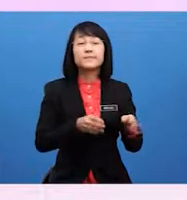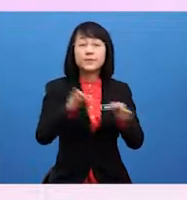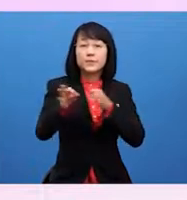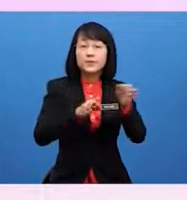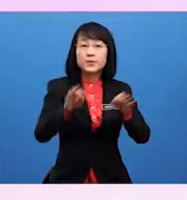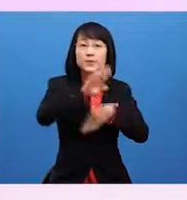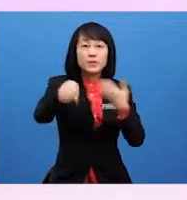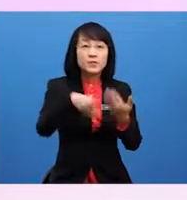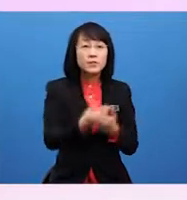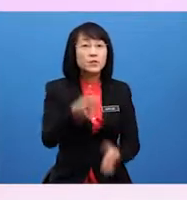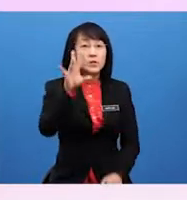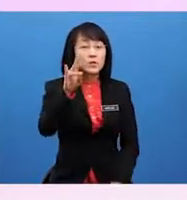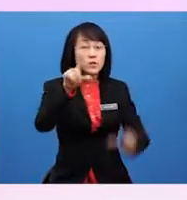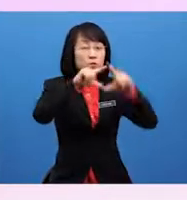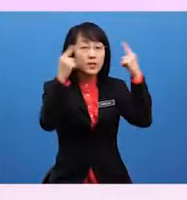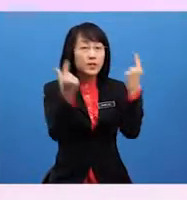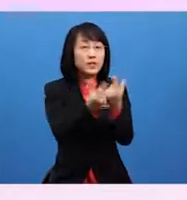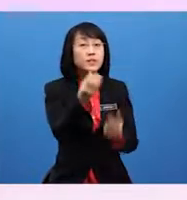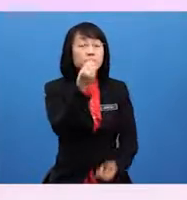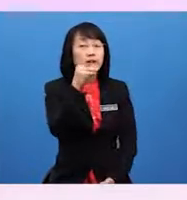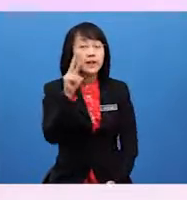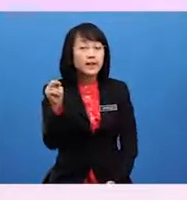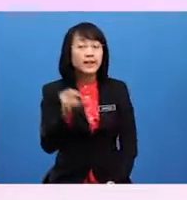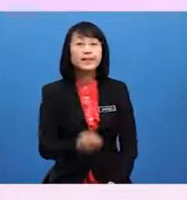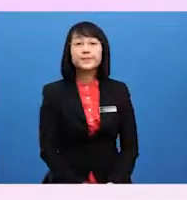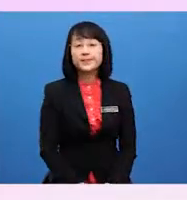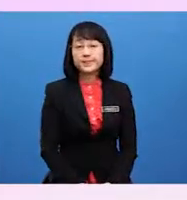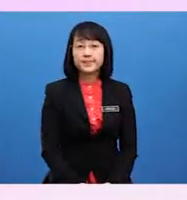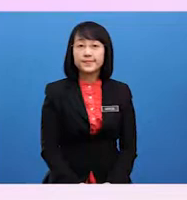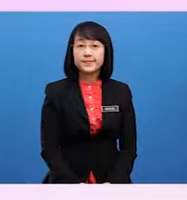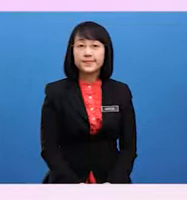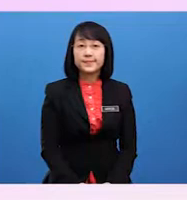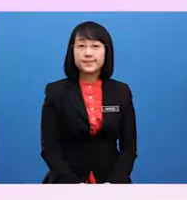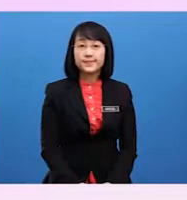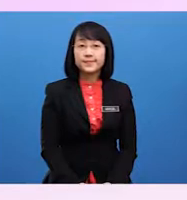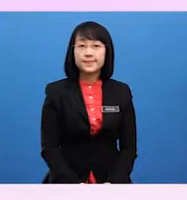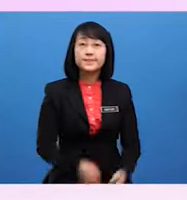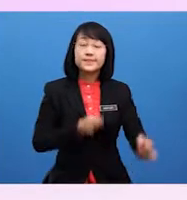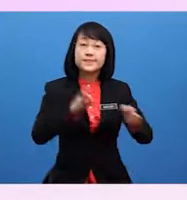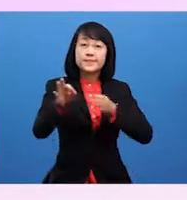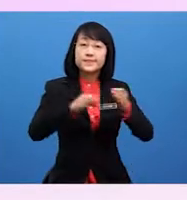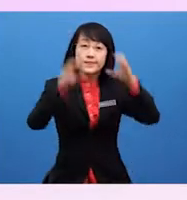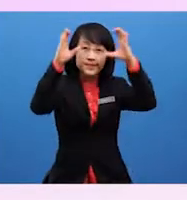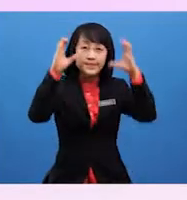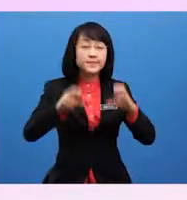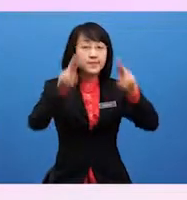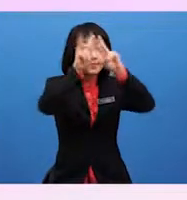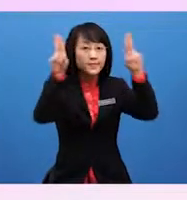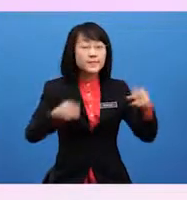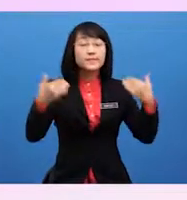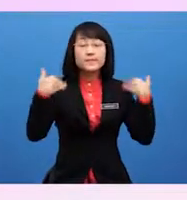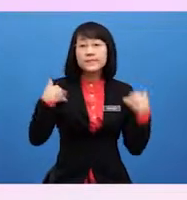kesemua 7 kelas makanan yang ada, seterusnya menjelaskan cara